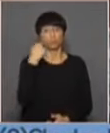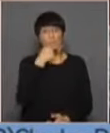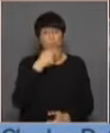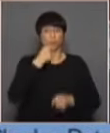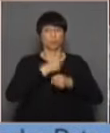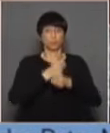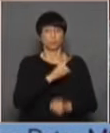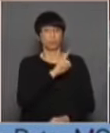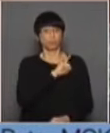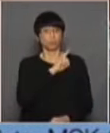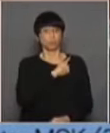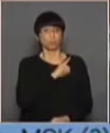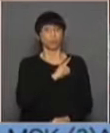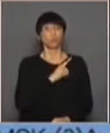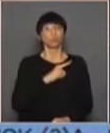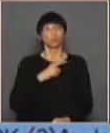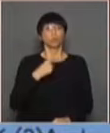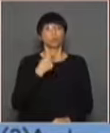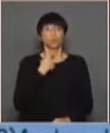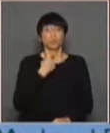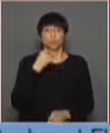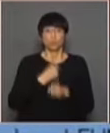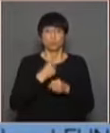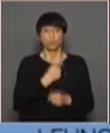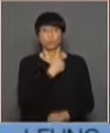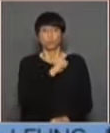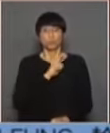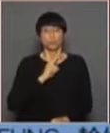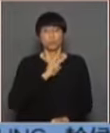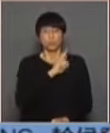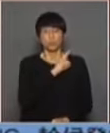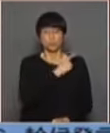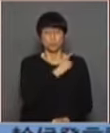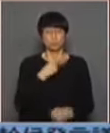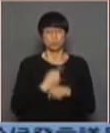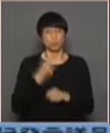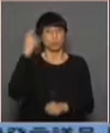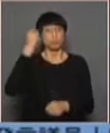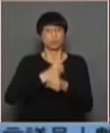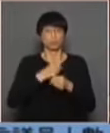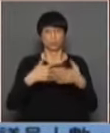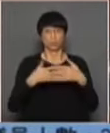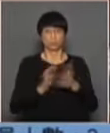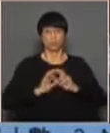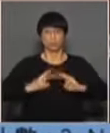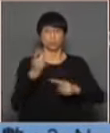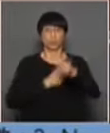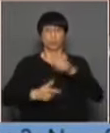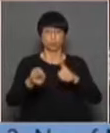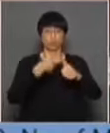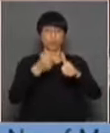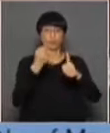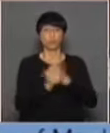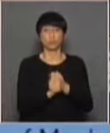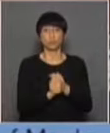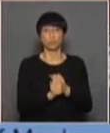我们要想要说要做的事。每年的施政报告都以发展经济为第一章，而主